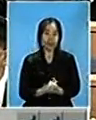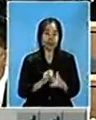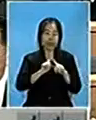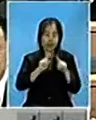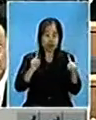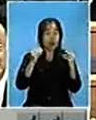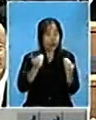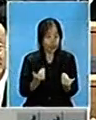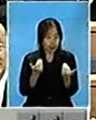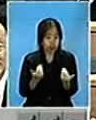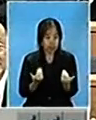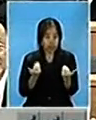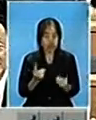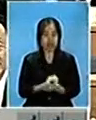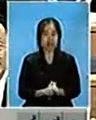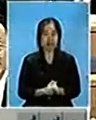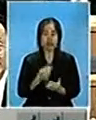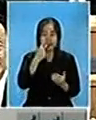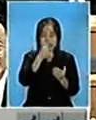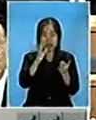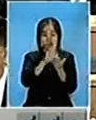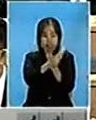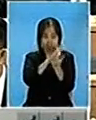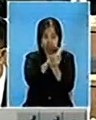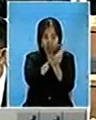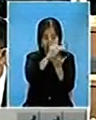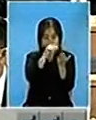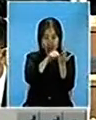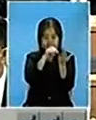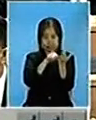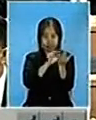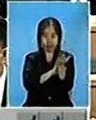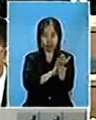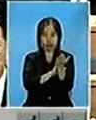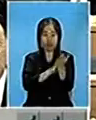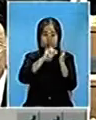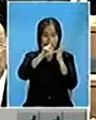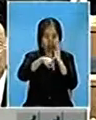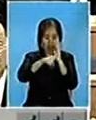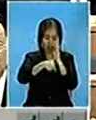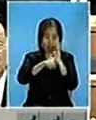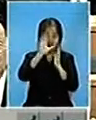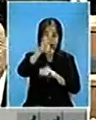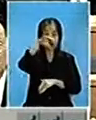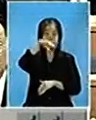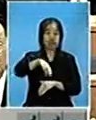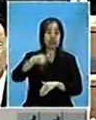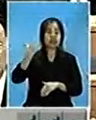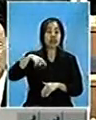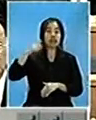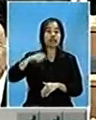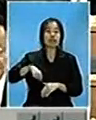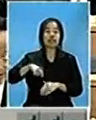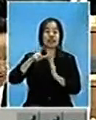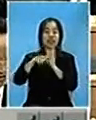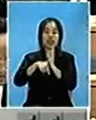นี้ผมเห็นเอกสารของเลขาธิการสำนักงานสารรัฐธรรมนูญที่มีถึงท่านเลขาธิ